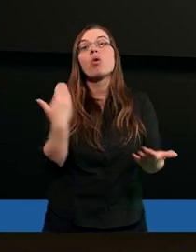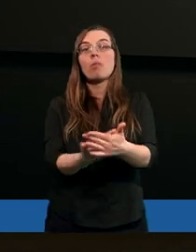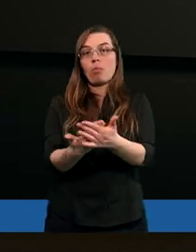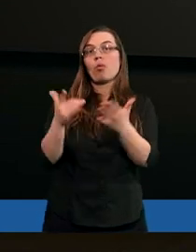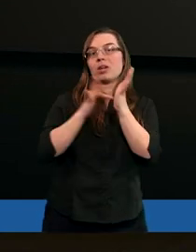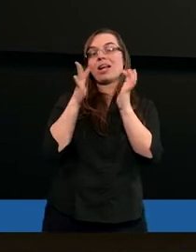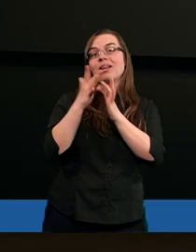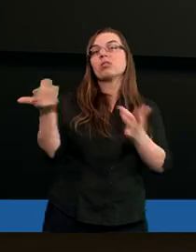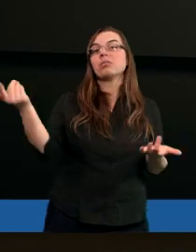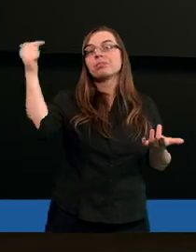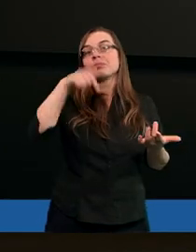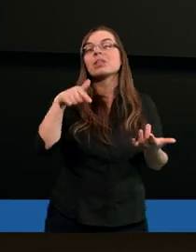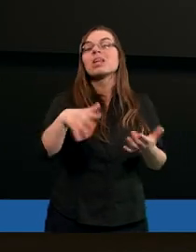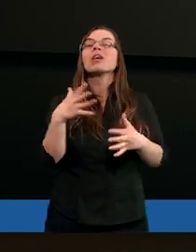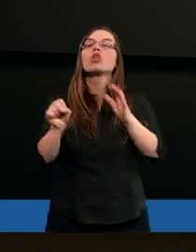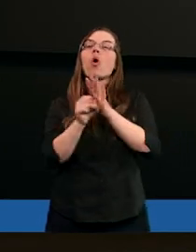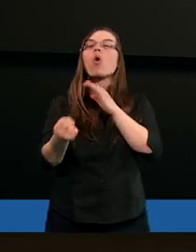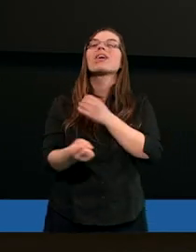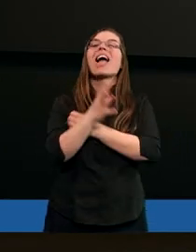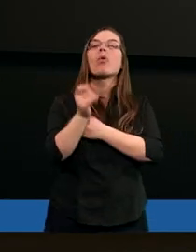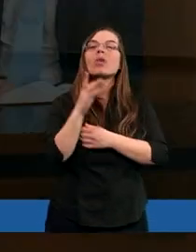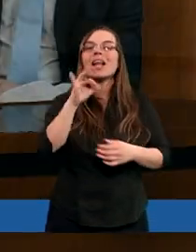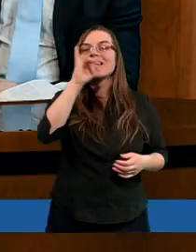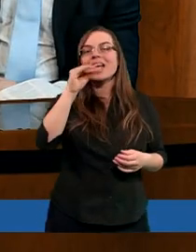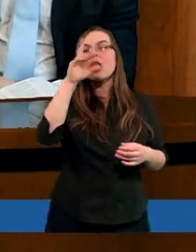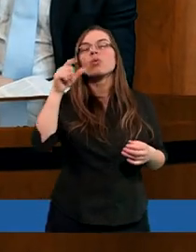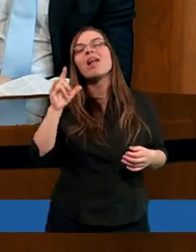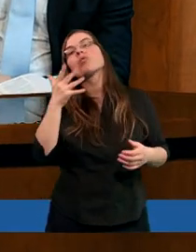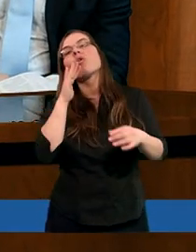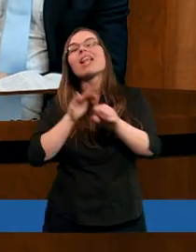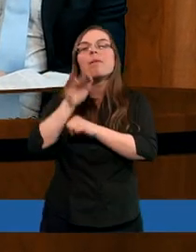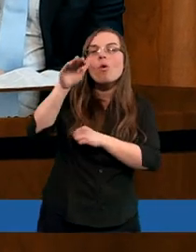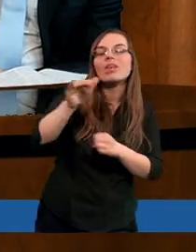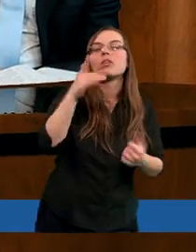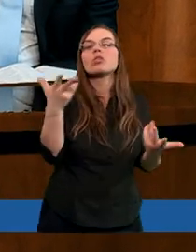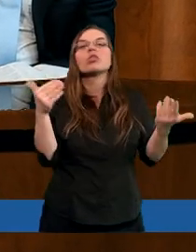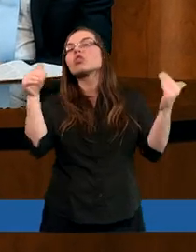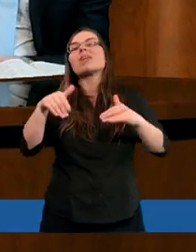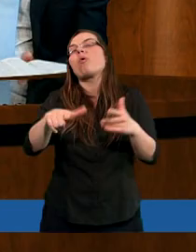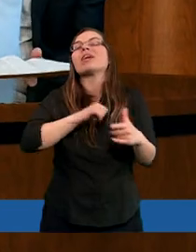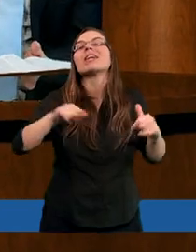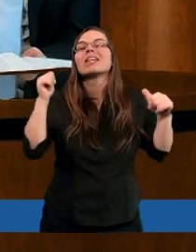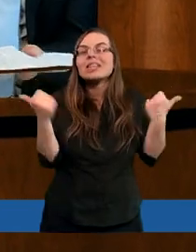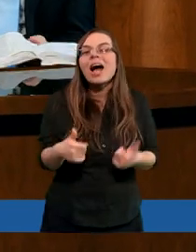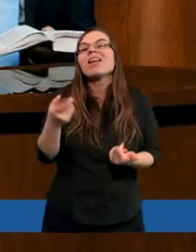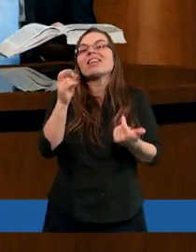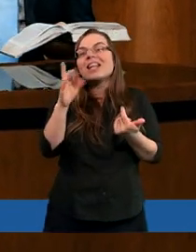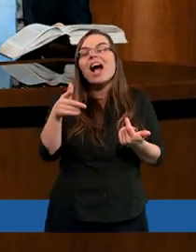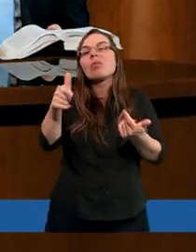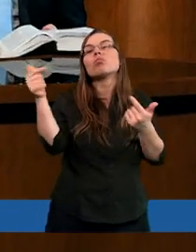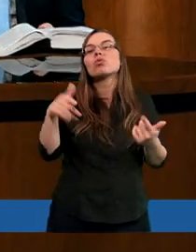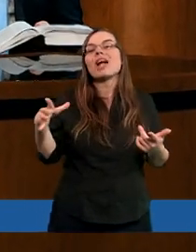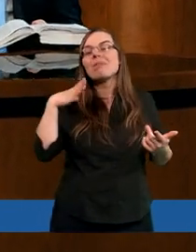co Jezus Chrystus chciał iść do Jerozolemu, co zapowiadał i tak dalej. Mówi, to się nie może stać. Tak jak też